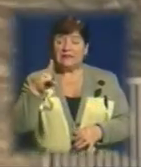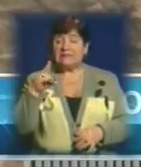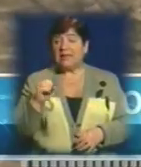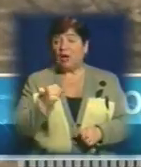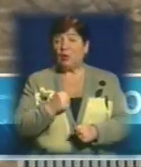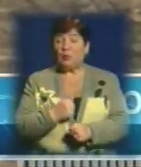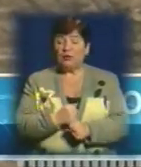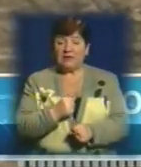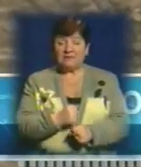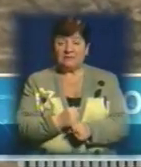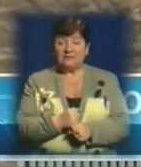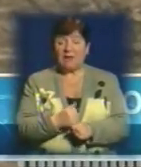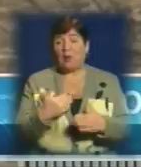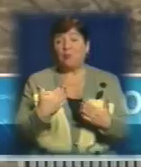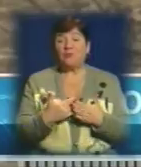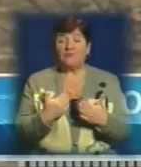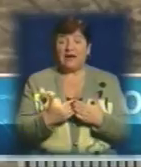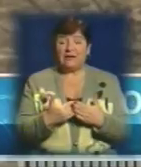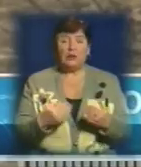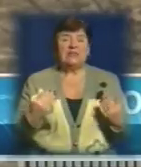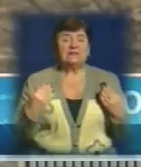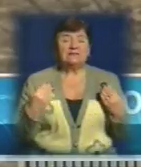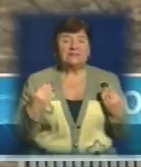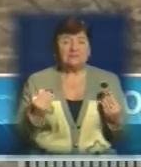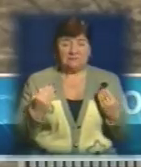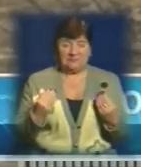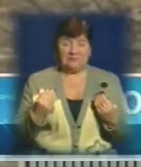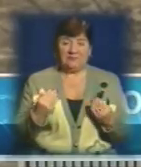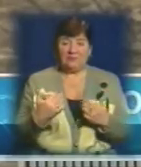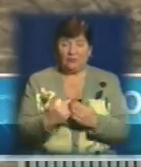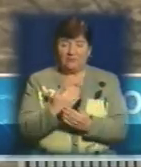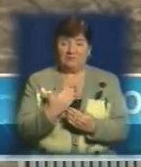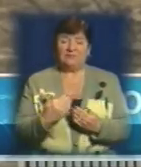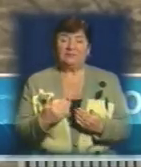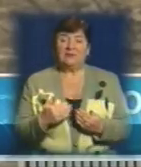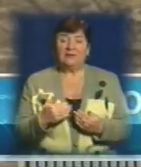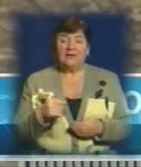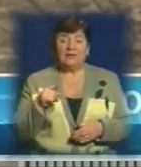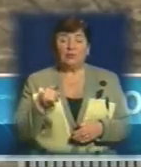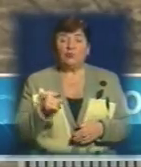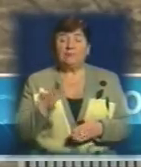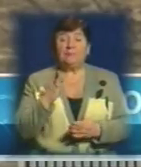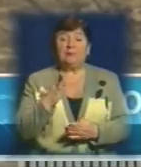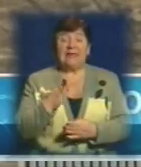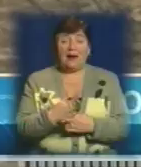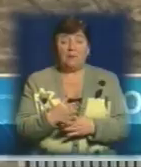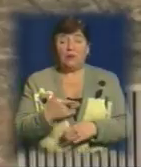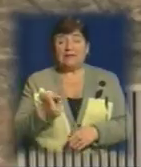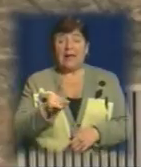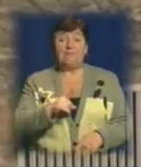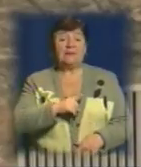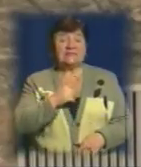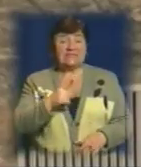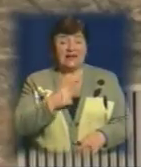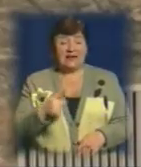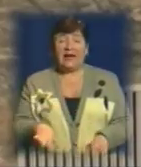робота буквально свіжа, свіжесенька. І то прямо тут, де в мене майстерня в Костино, так,